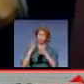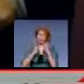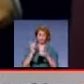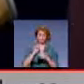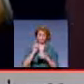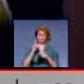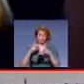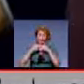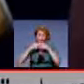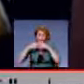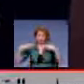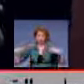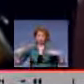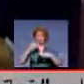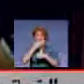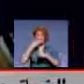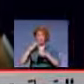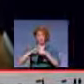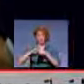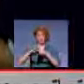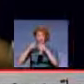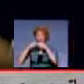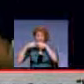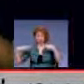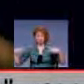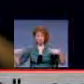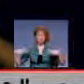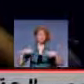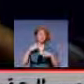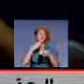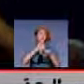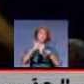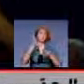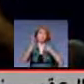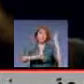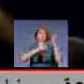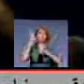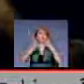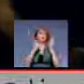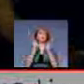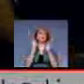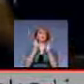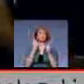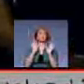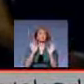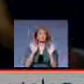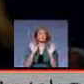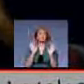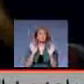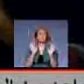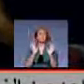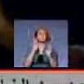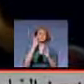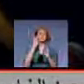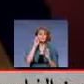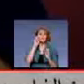ايام مش 25 ما بقول لحضرتك لا ما بقول لحضرتك لا ما بقول لحضرتك يوم 25 من يوم 25 يوم اخر الشهر لحد